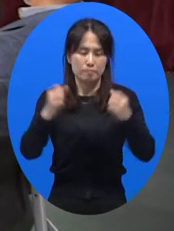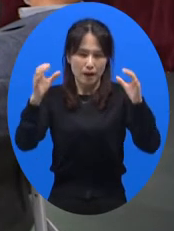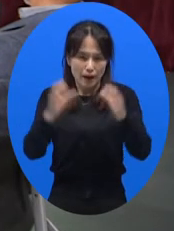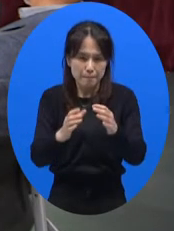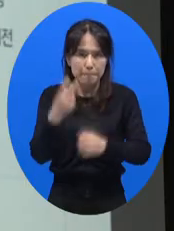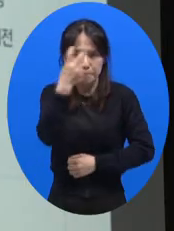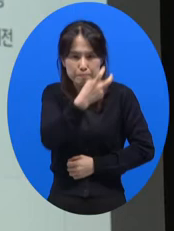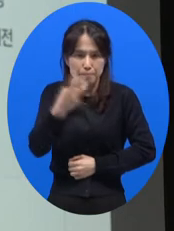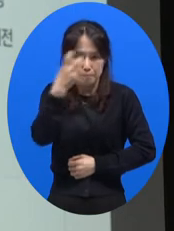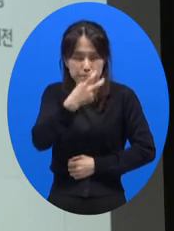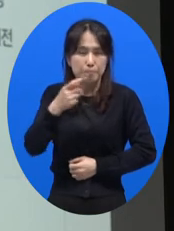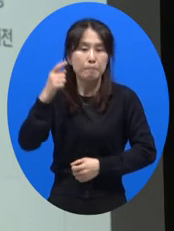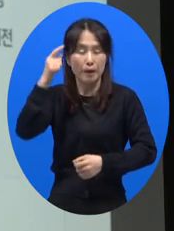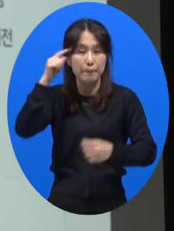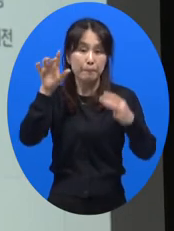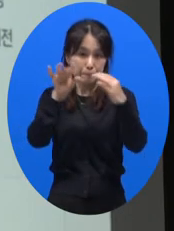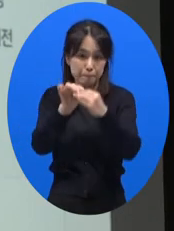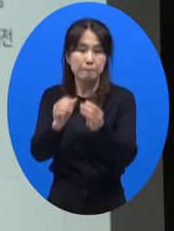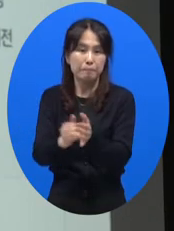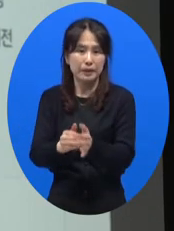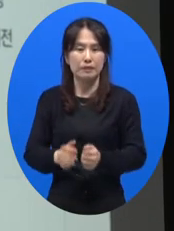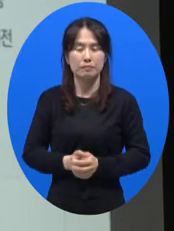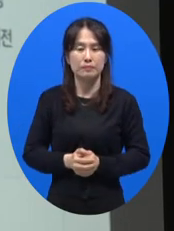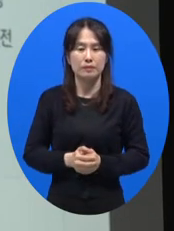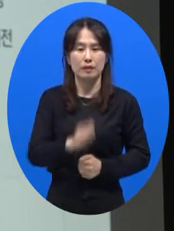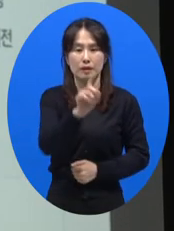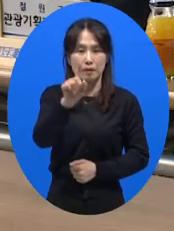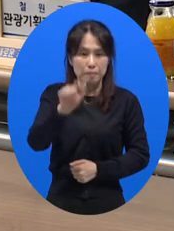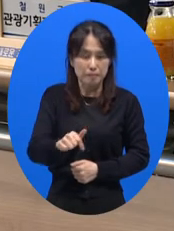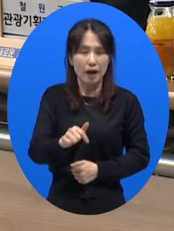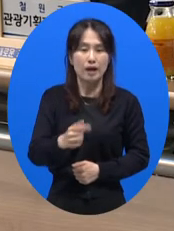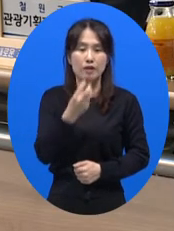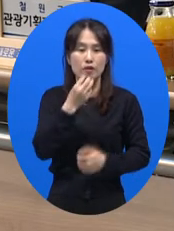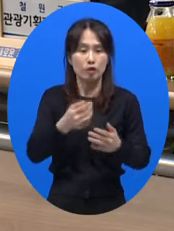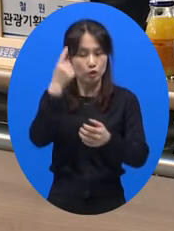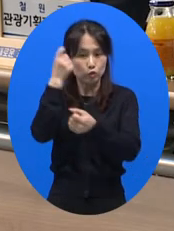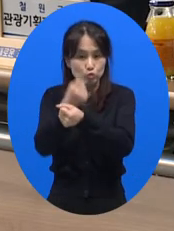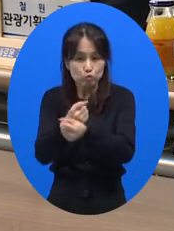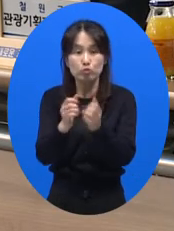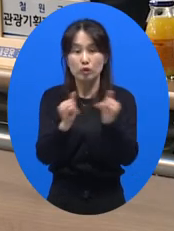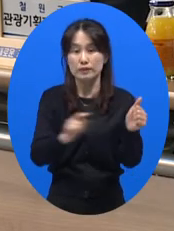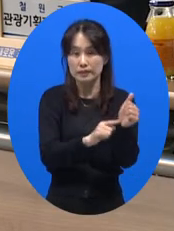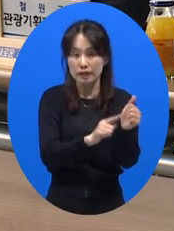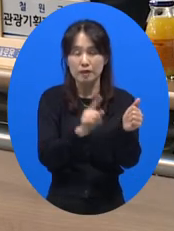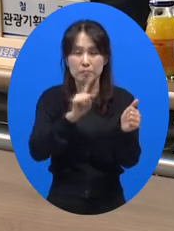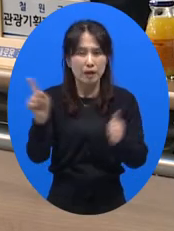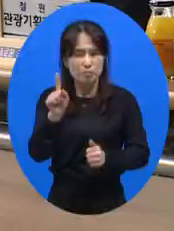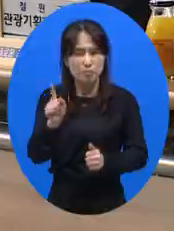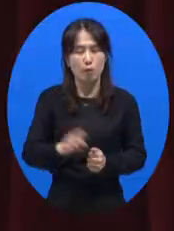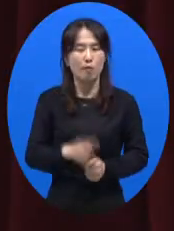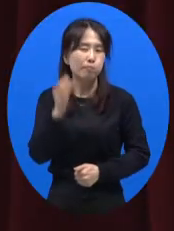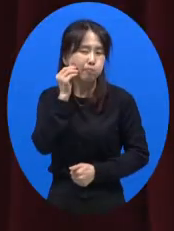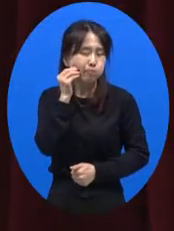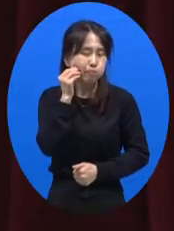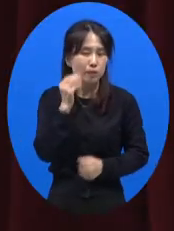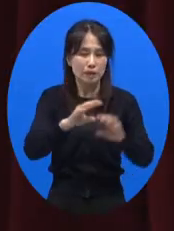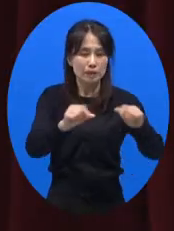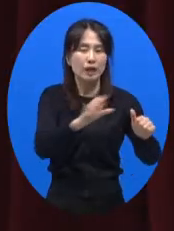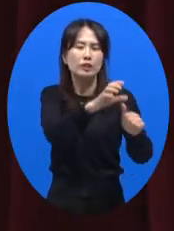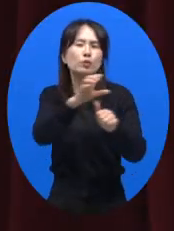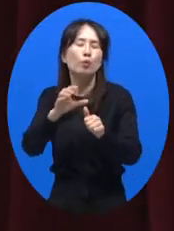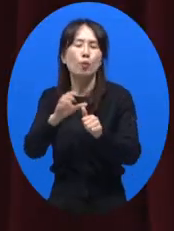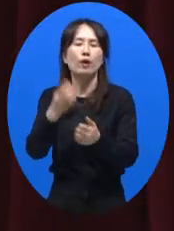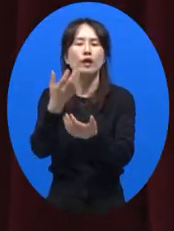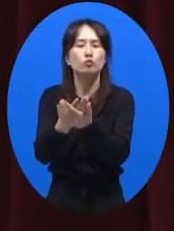연구위원은 미활용 군용 지 활용 관련 법제도적 문 제 점 및 개선 방안에 대해 제안하고 김규남 강원 연구원